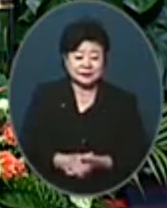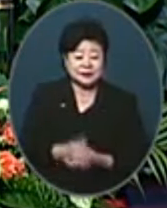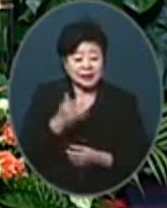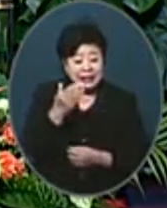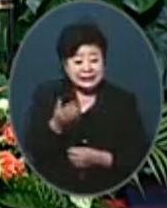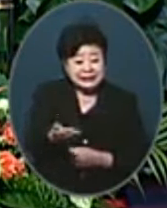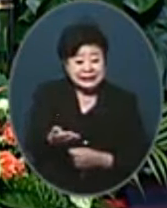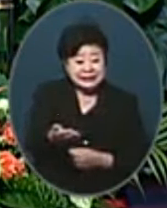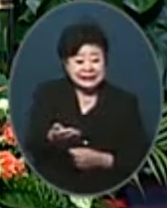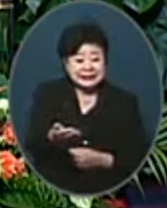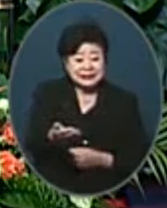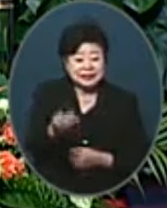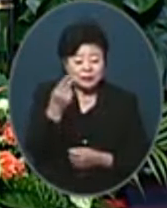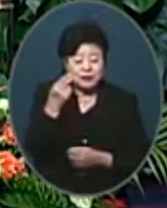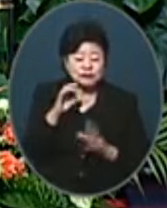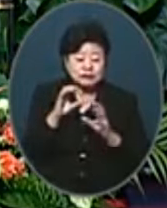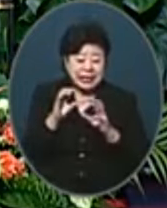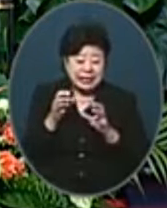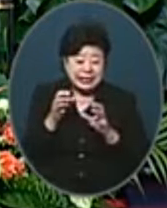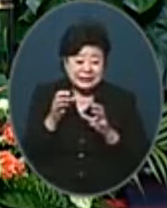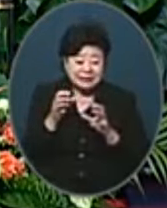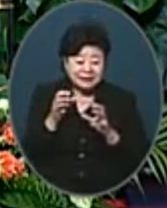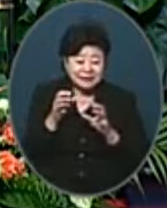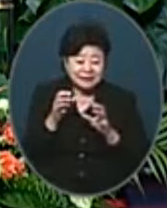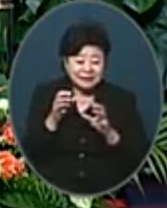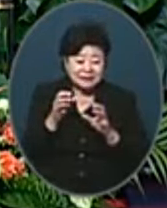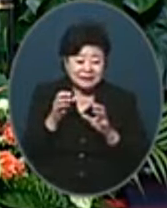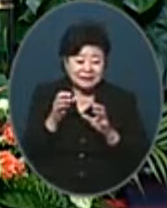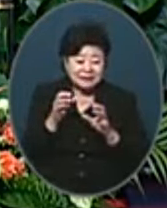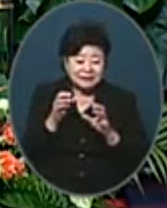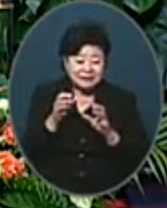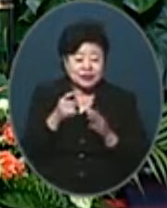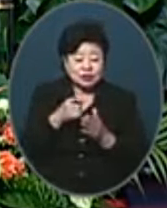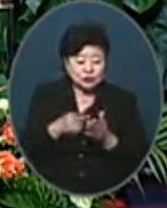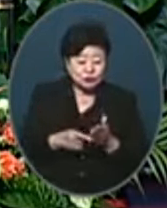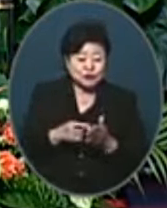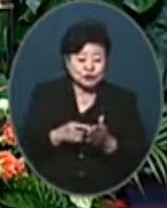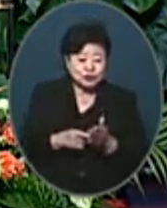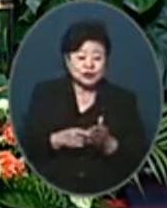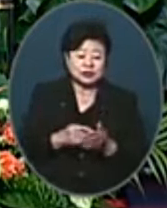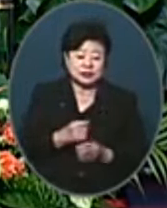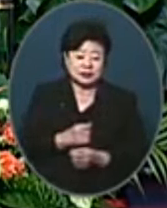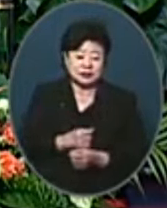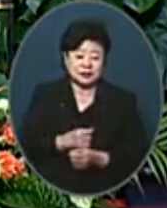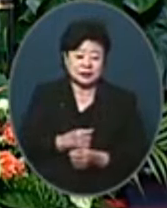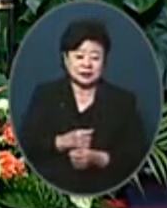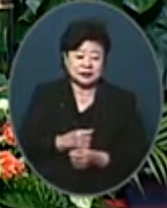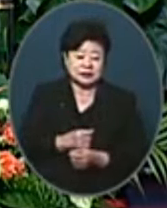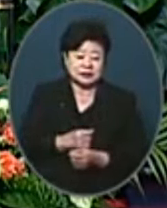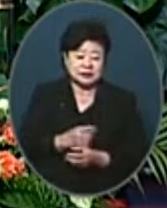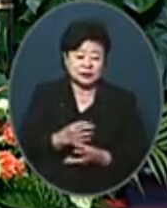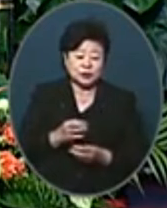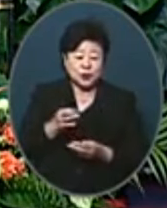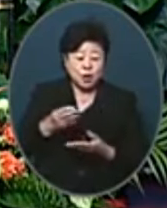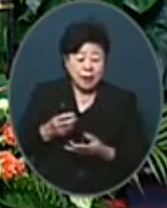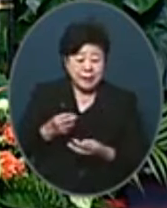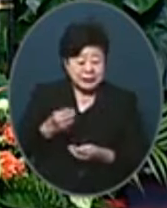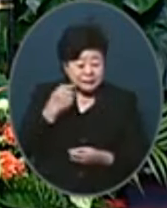당신이 미국에서 이런 정도의 수술을 하면 얼마 받습니까?